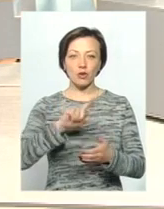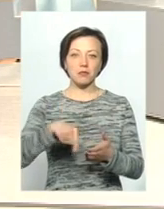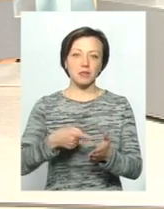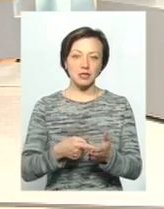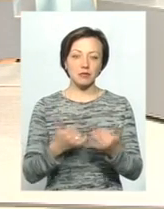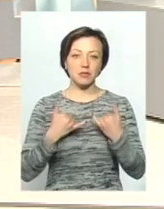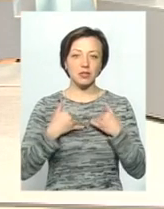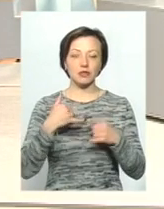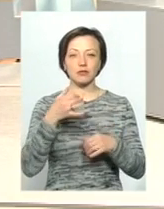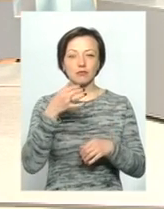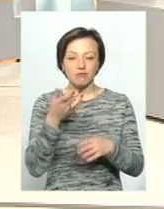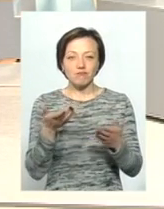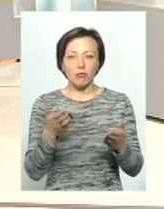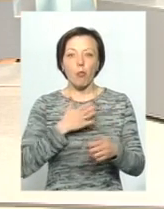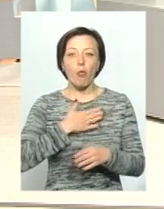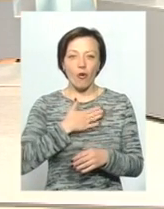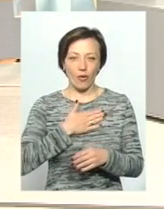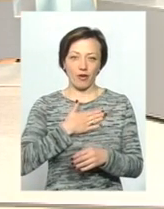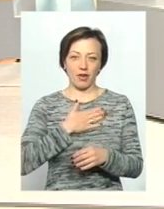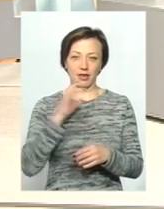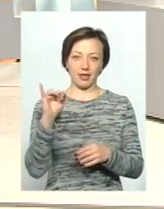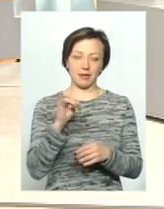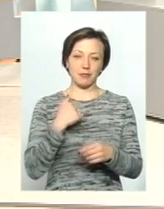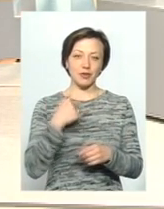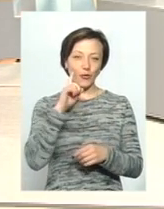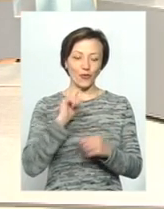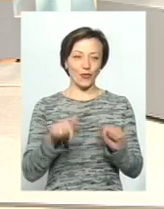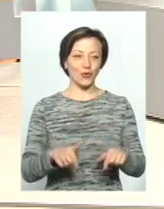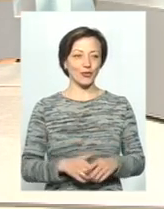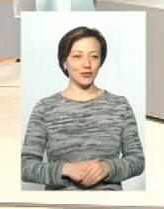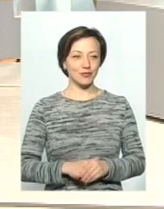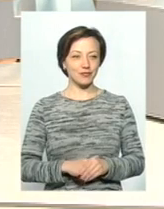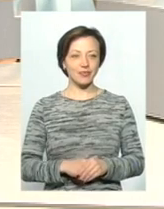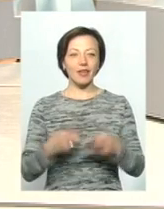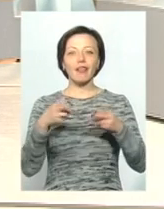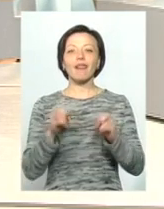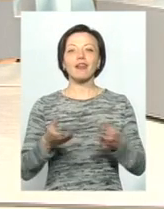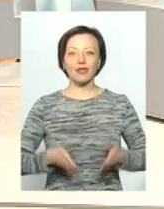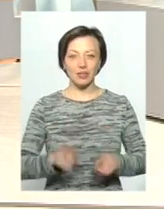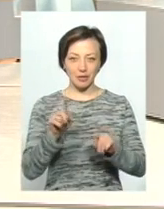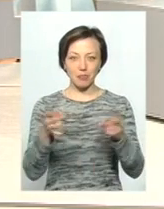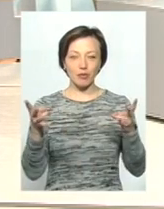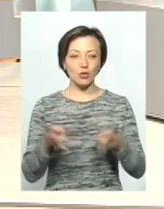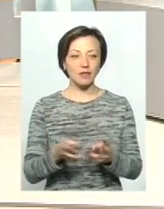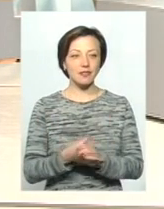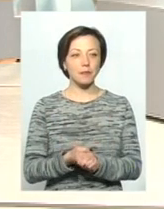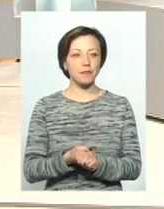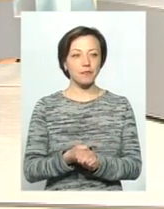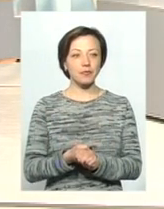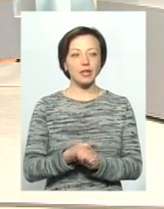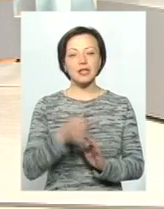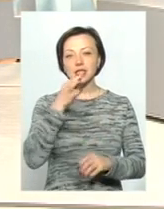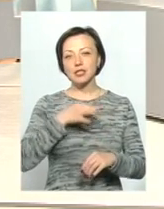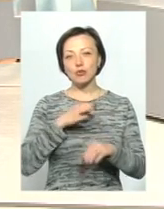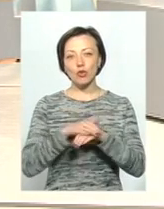воно для мене зручне, воно моє, і мені тут комфортно. Власне, де народився, там і пригодився. Скажіть, будь ласка, а чому